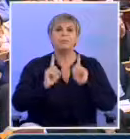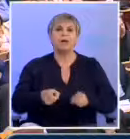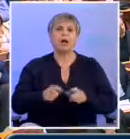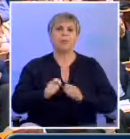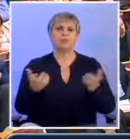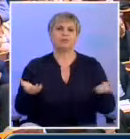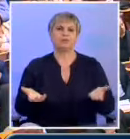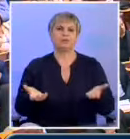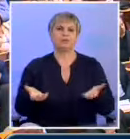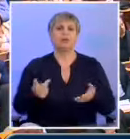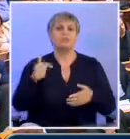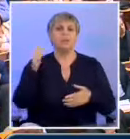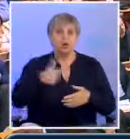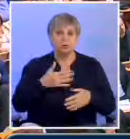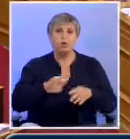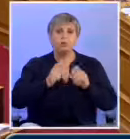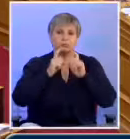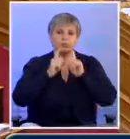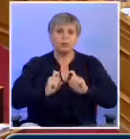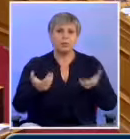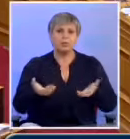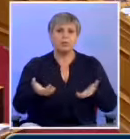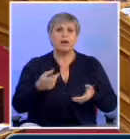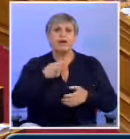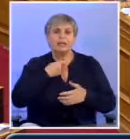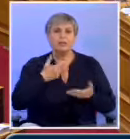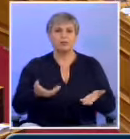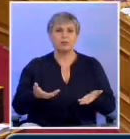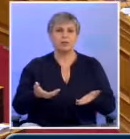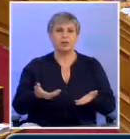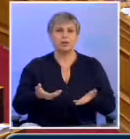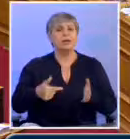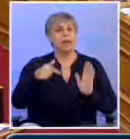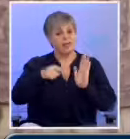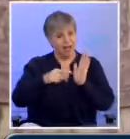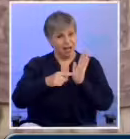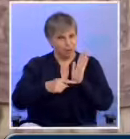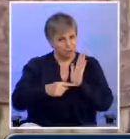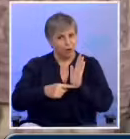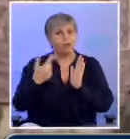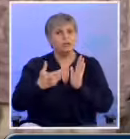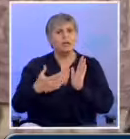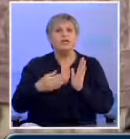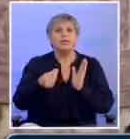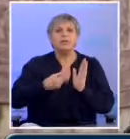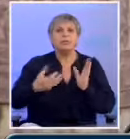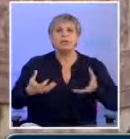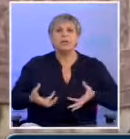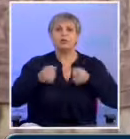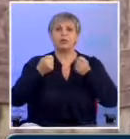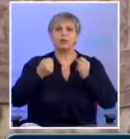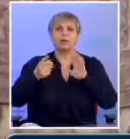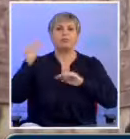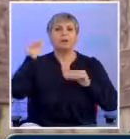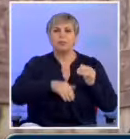η οποία μας δείχνει ότι η ψήφιση ενός νομοθετήματος μπορεί να μας διασώσει από ένα Brexit, οι συνέπειες ειδισμενής του